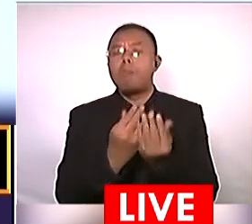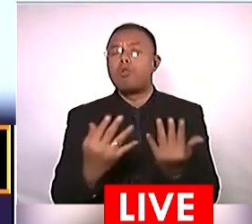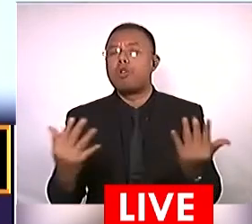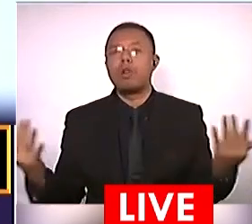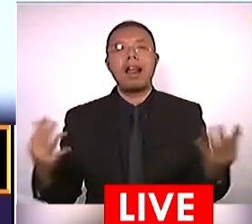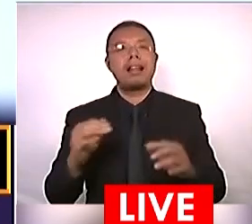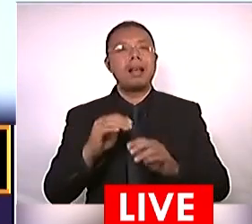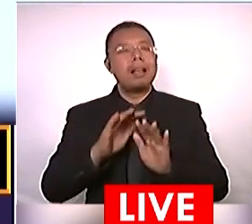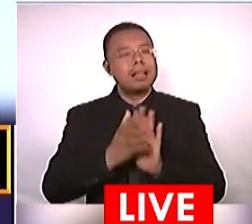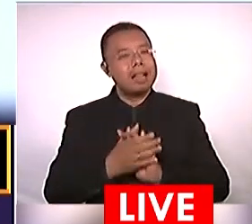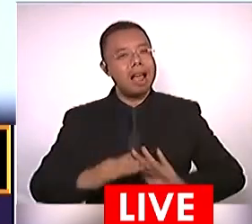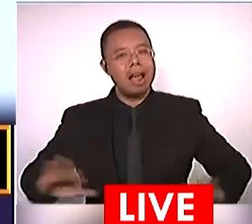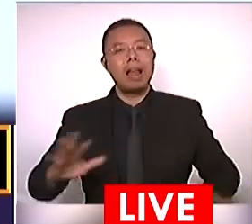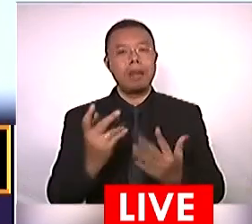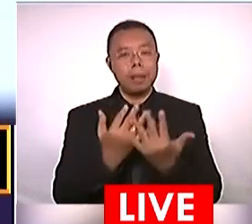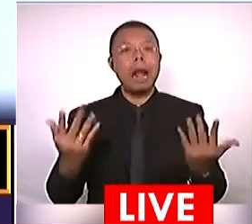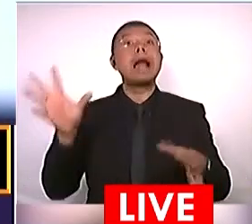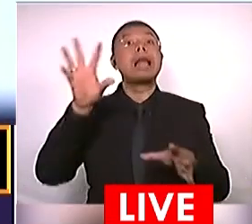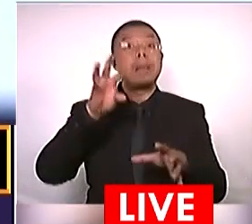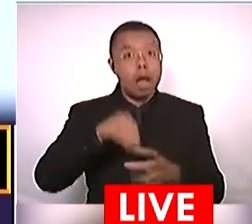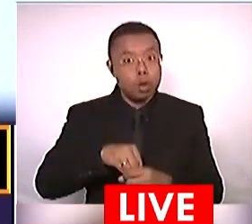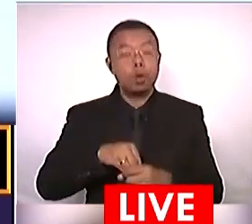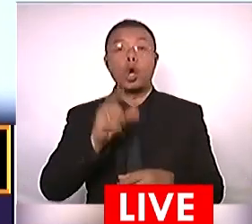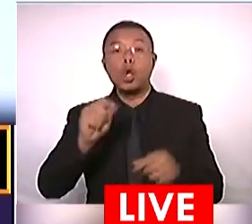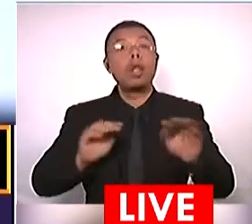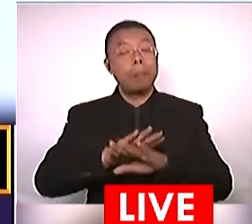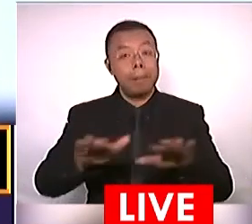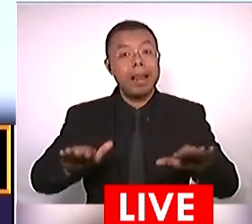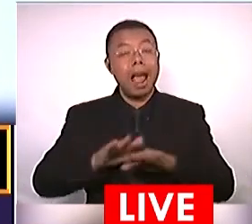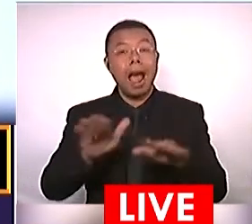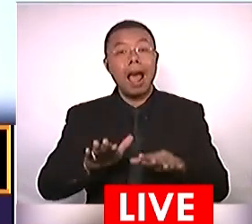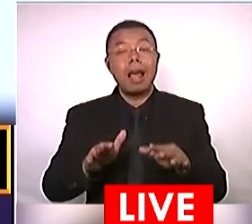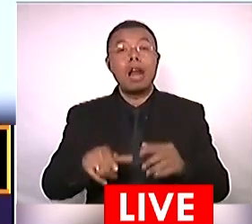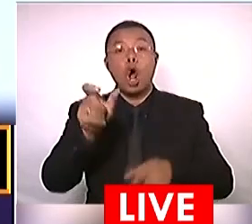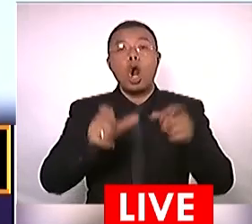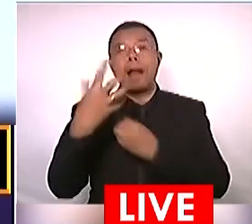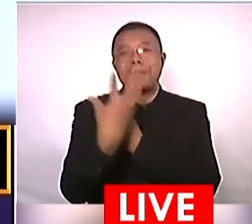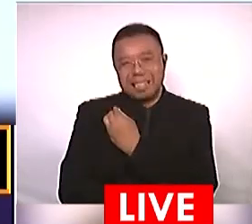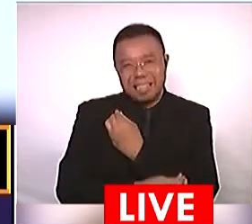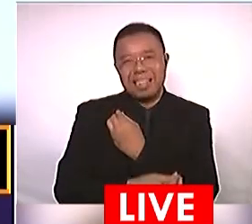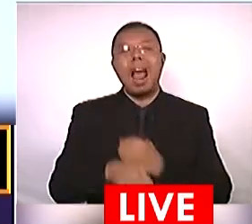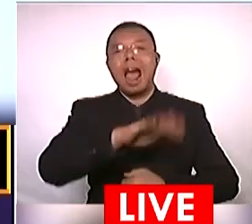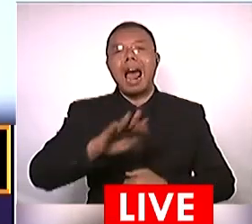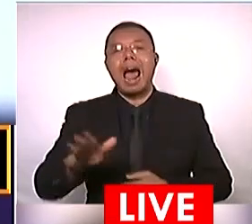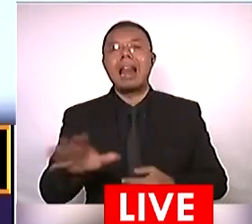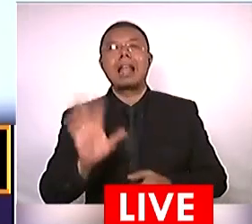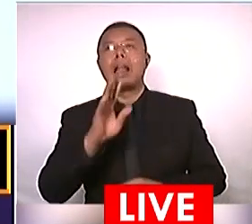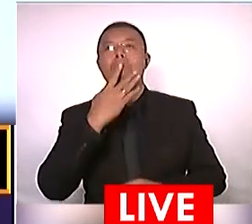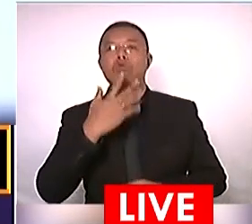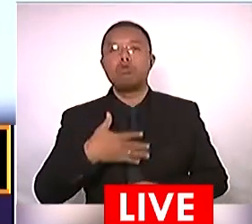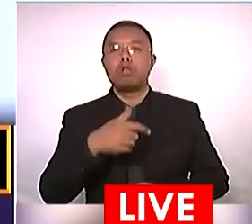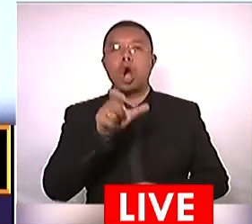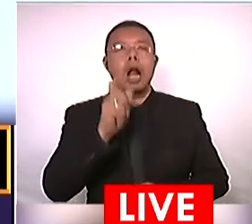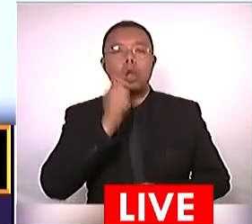kesejahteraan rakyat termasuk memelihara fakir miskin dan anak terlantar seperti